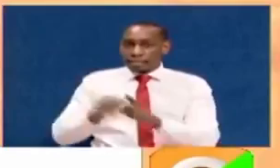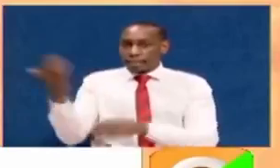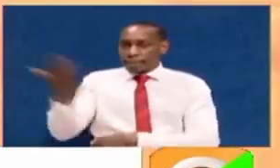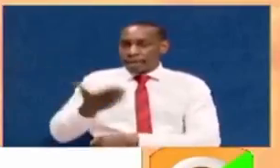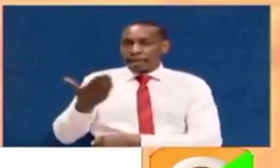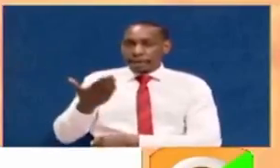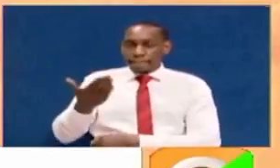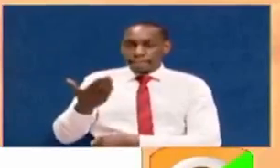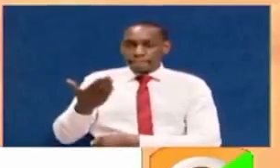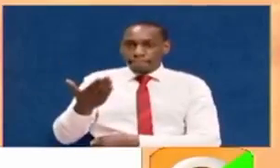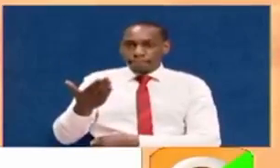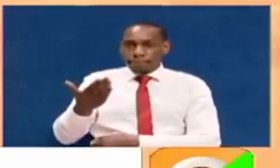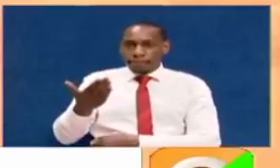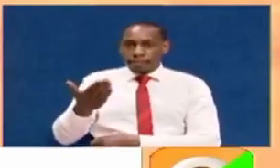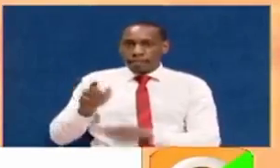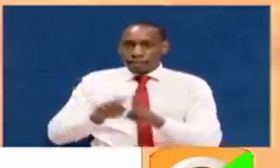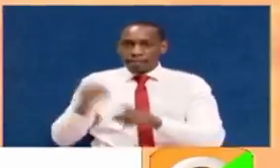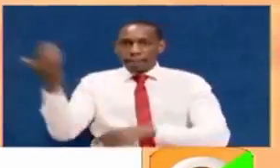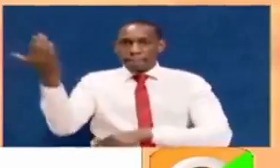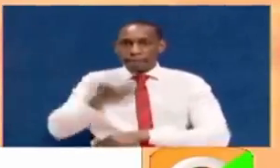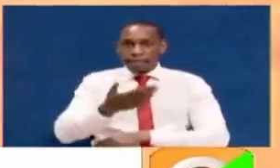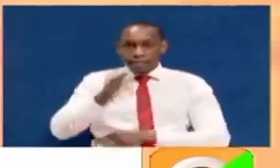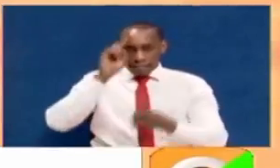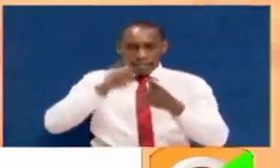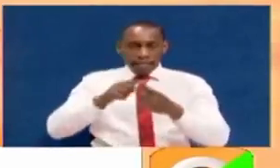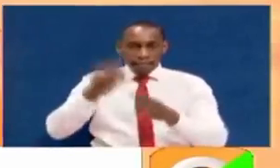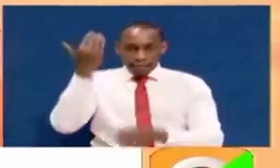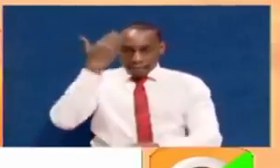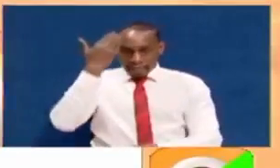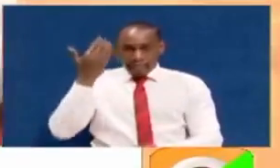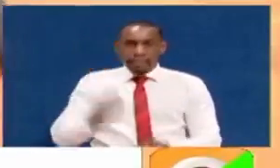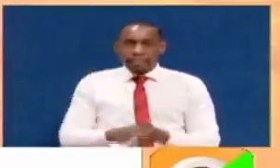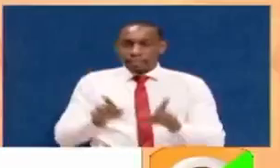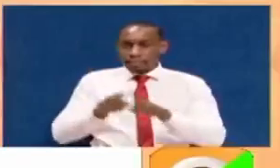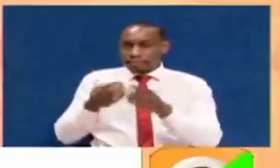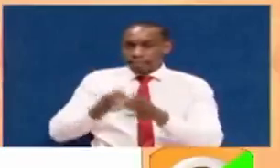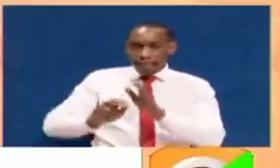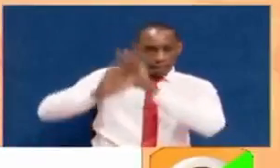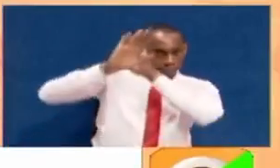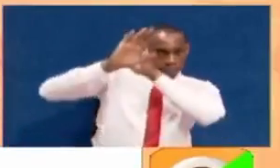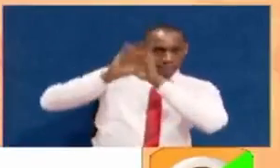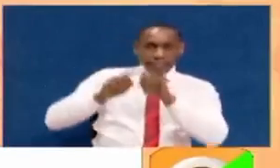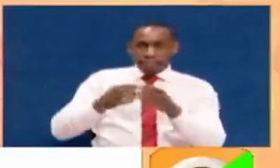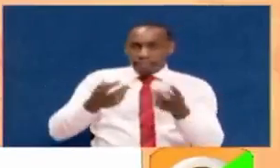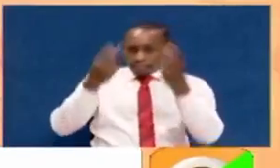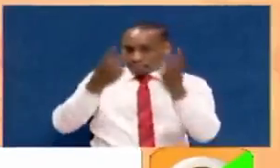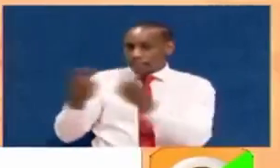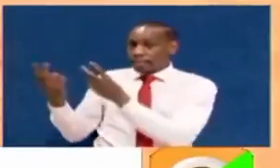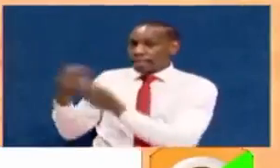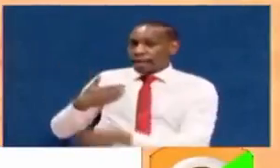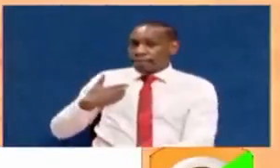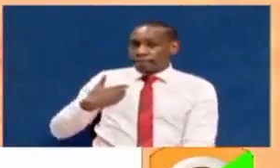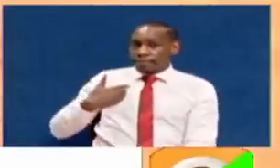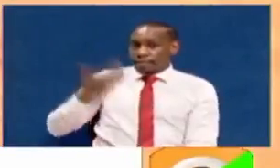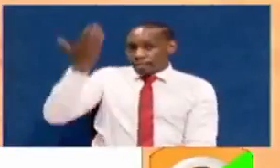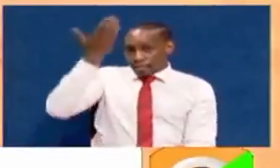panga vija tu ilikuwa imekuja kunikata kwa kichwa. Sasa ndio sasa nilizuia. Hata sasa hizi ukiangalia niko na